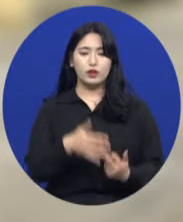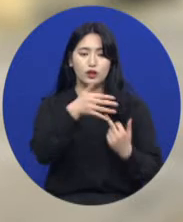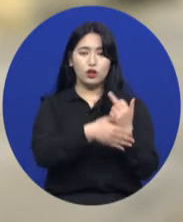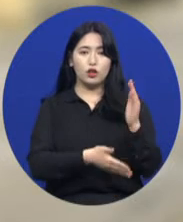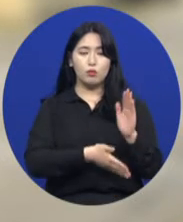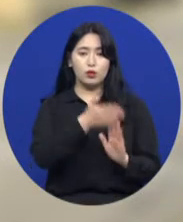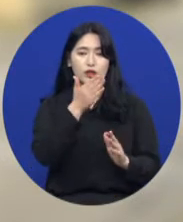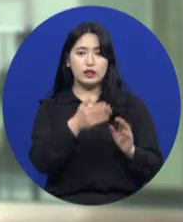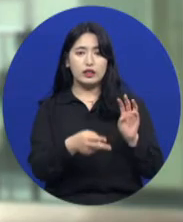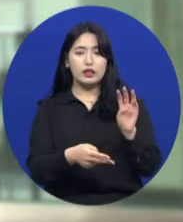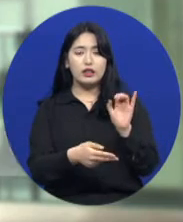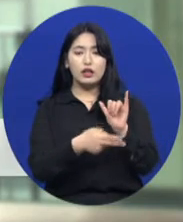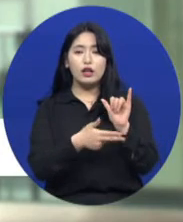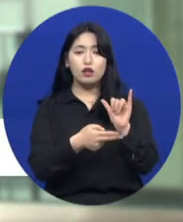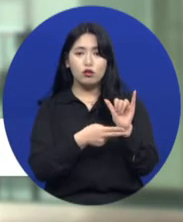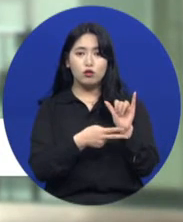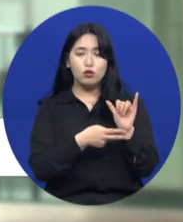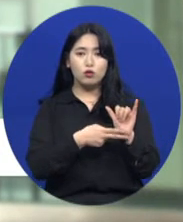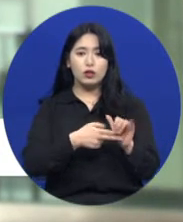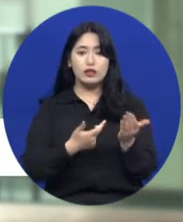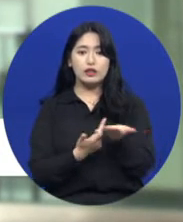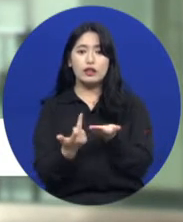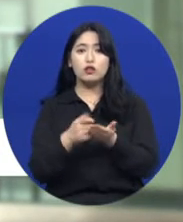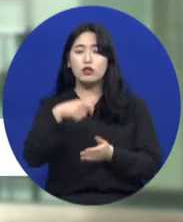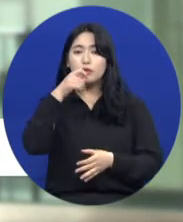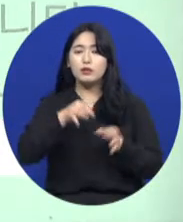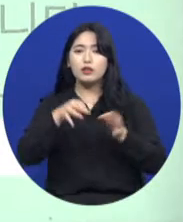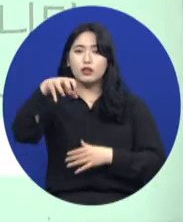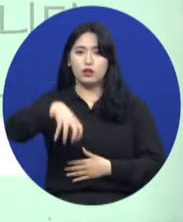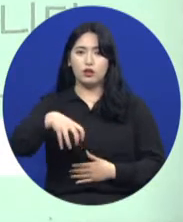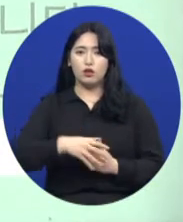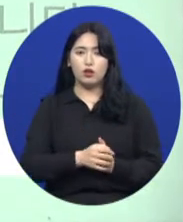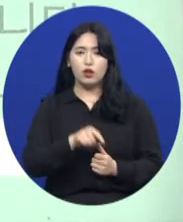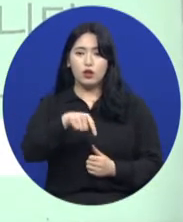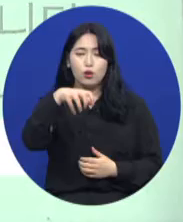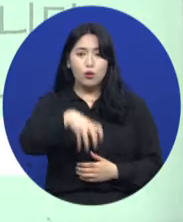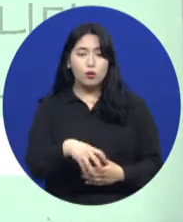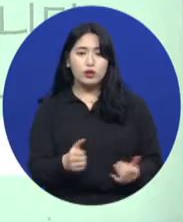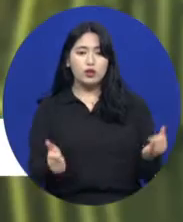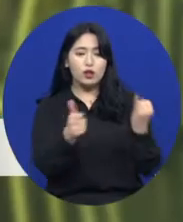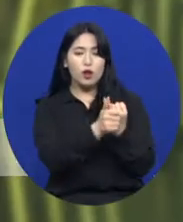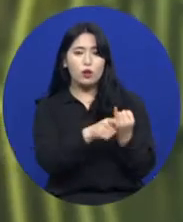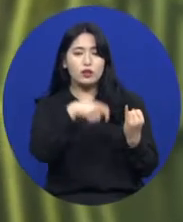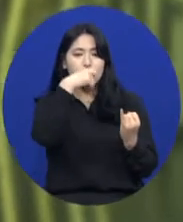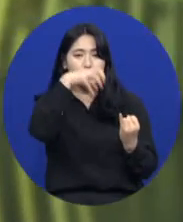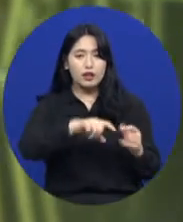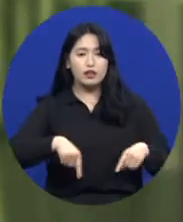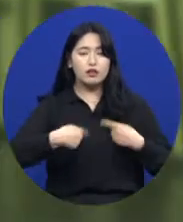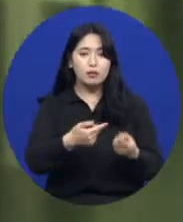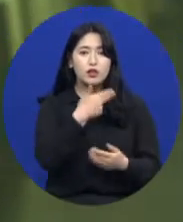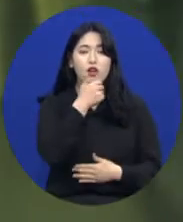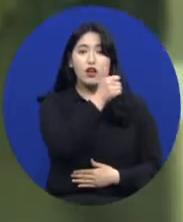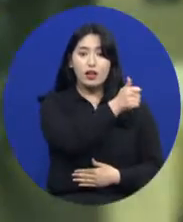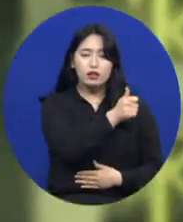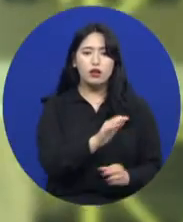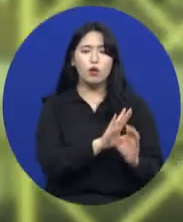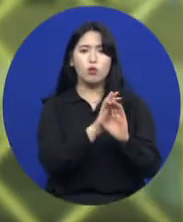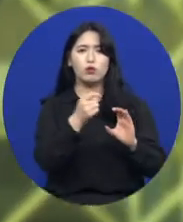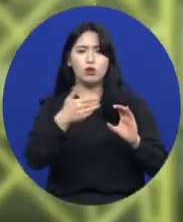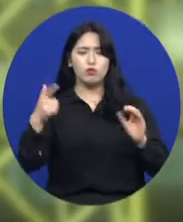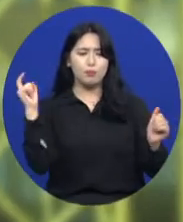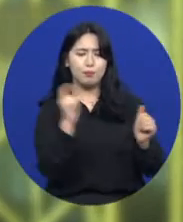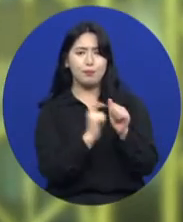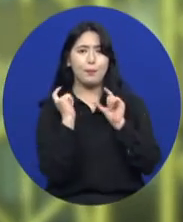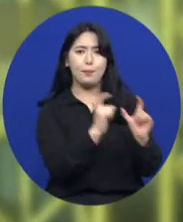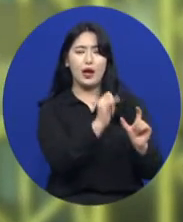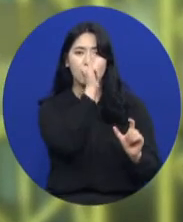서귀포시 대륜동의 음식점 제주궁전. 지난 22일 이곳에서 열린 결혼식 피로연에 참석했던 A씨가 코로나19 확진